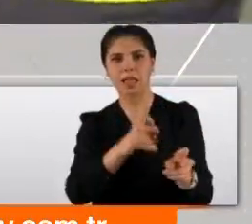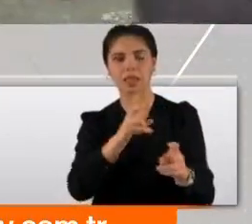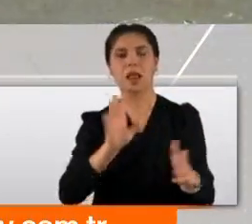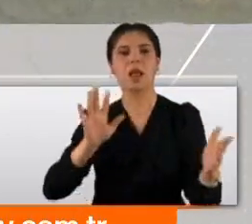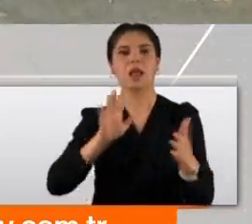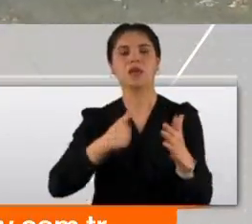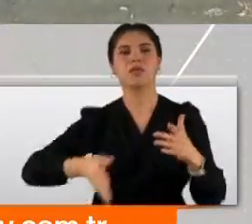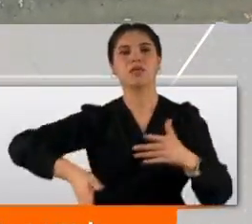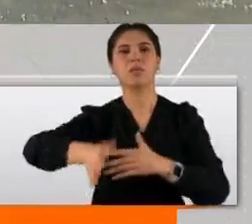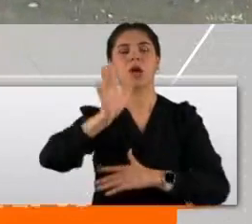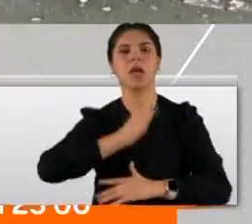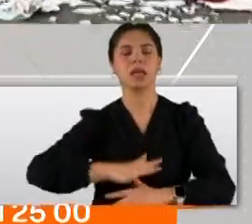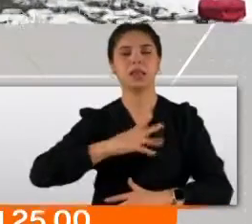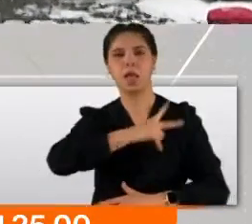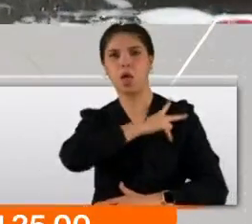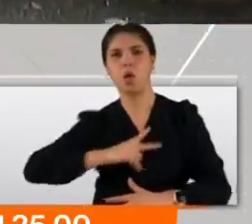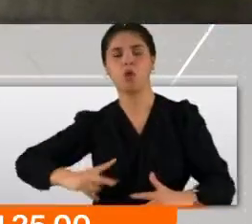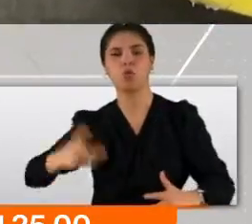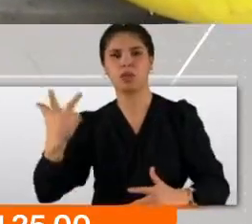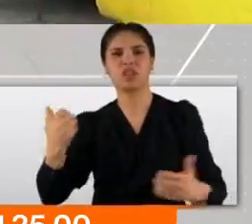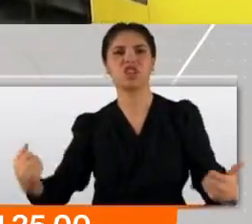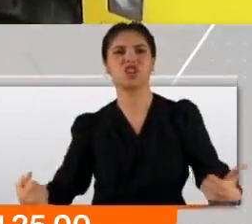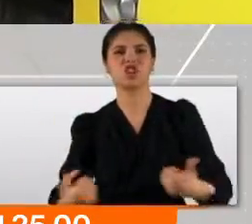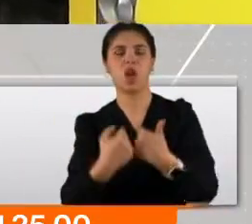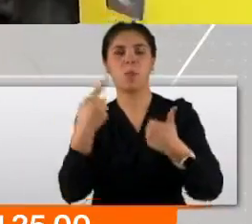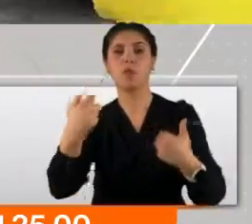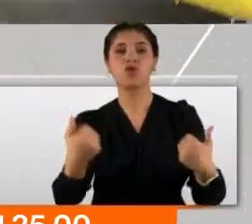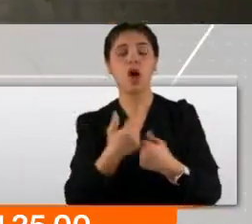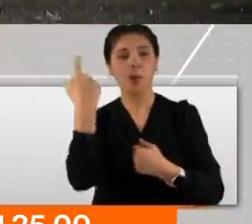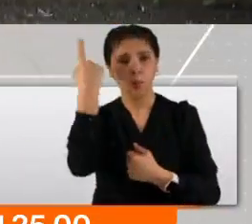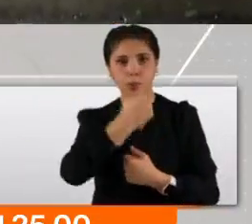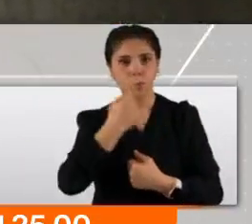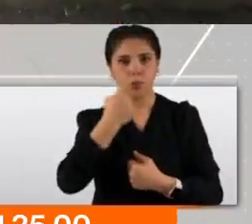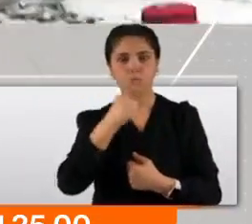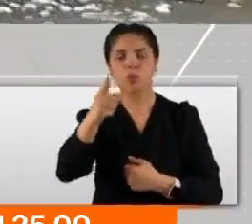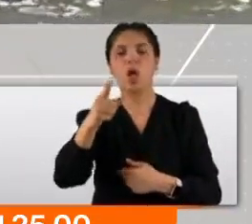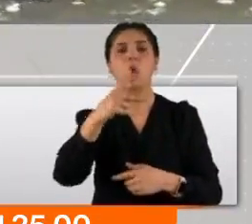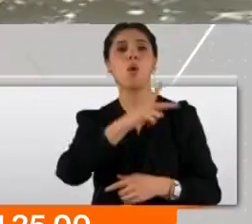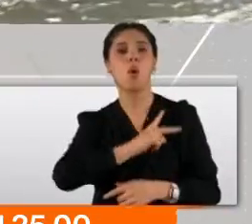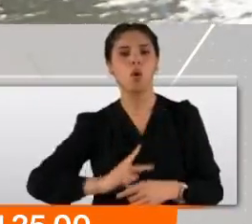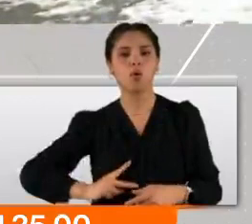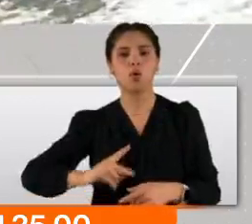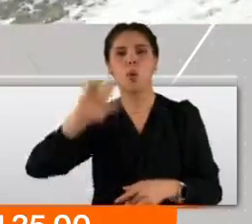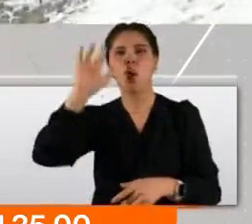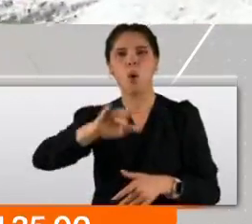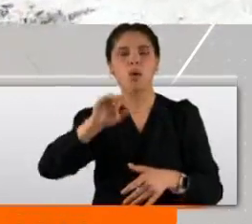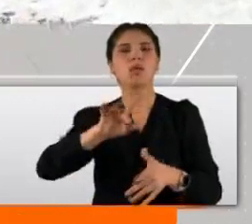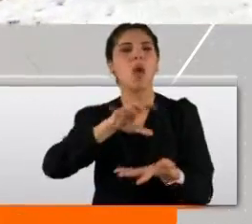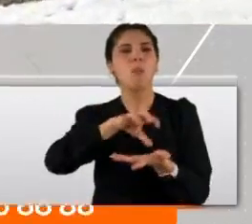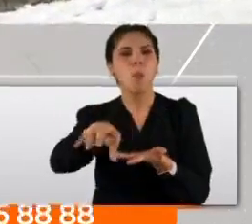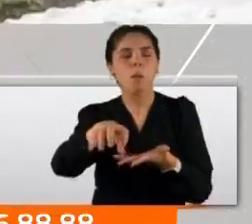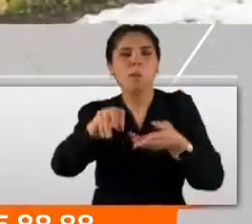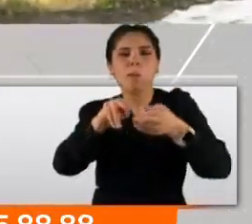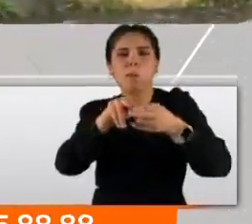karşıya geçmeye çalışan otobüse hızla çarptı ve çarpmanın etkisiyle otobüsün körüğü koptu ve otobüs işte bu şekilde